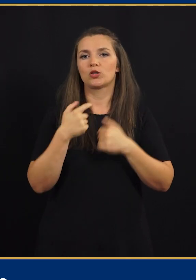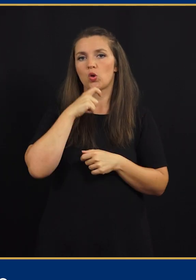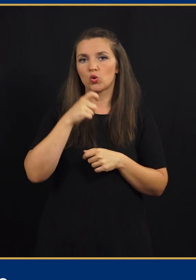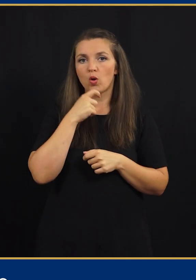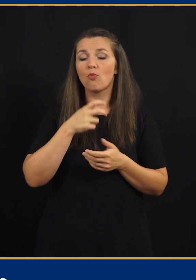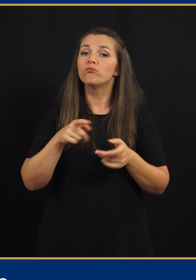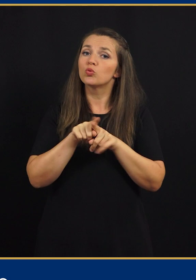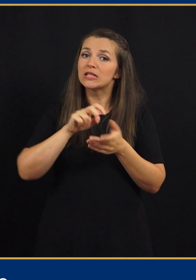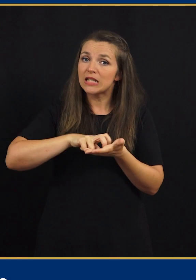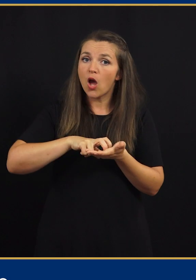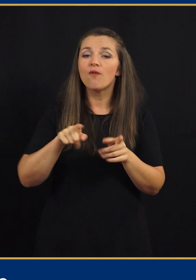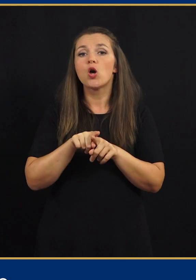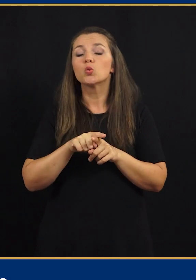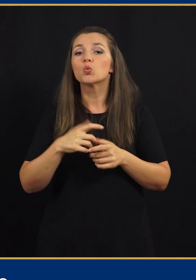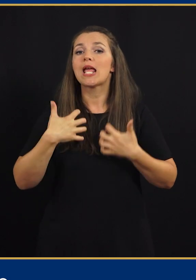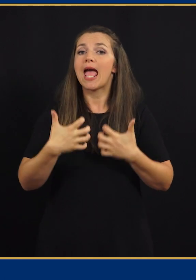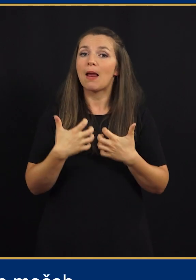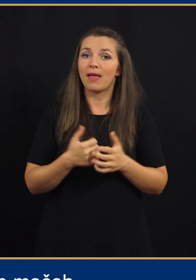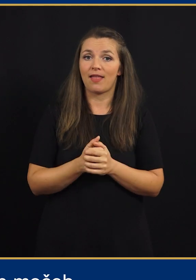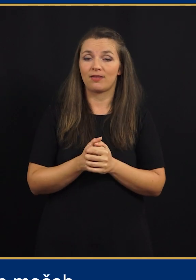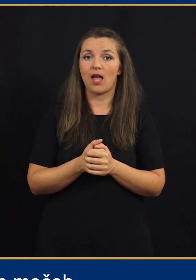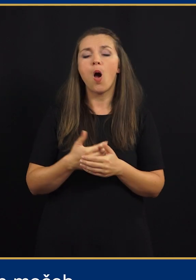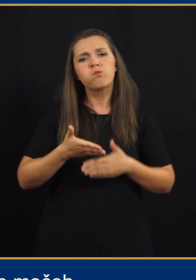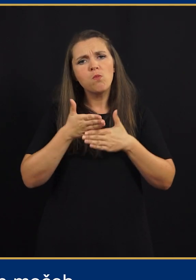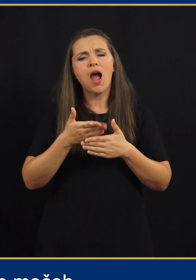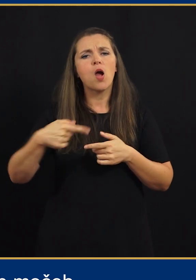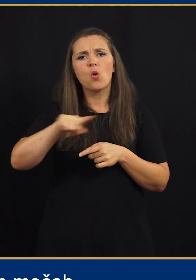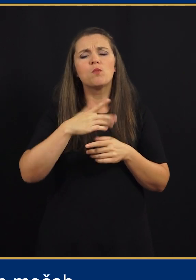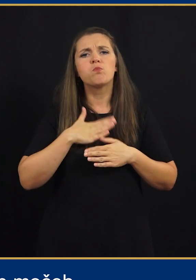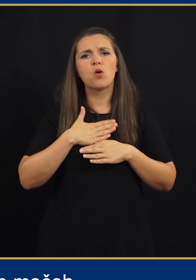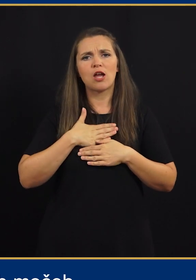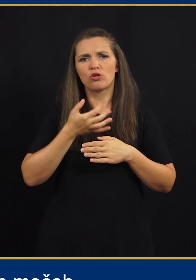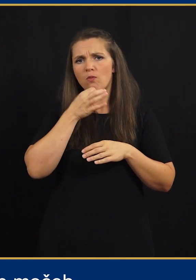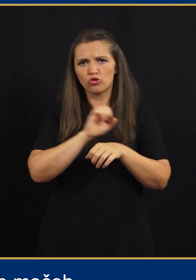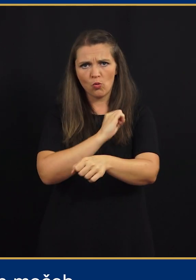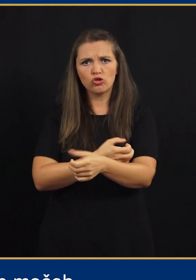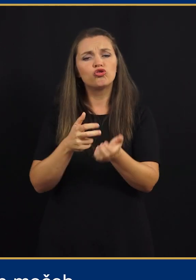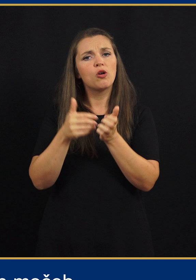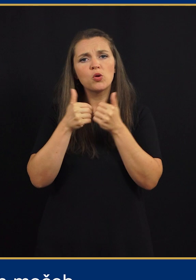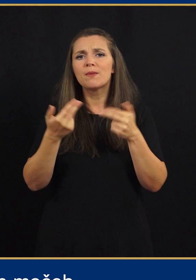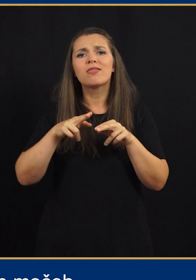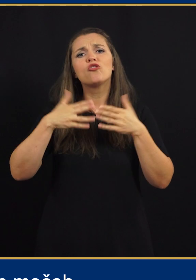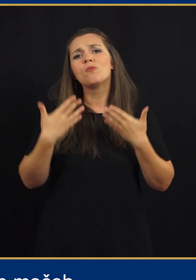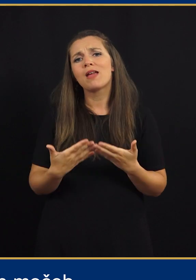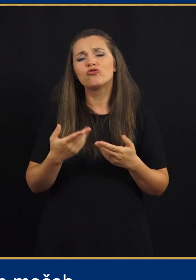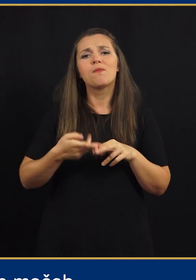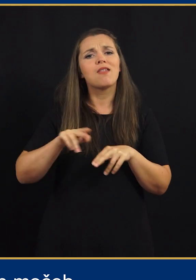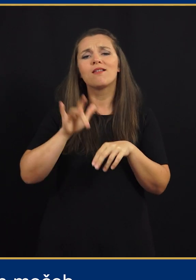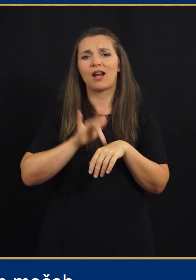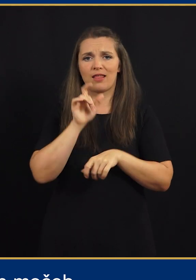zgodbo, strahove in hrepenenja. Pomagajmo jim po svojih najboljših močeh, še zlasti najšibkejšim